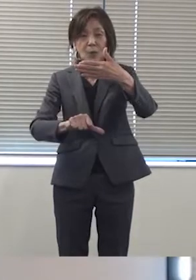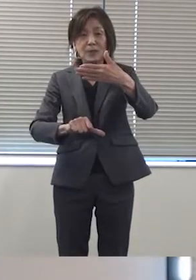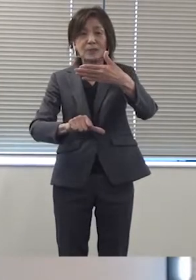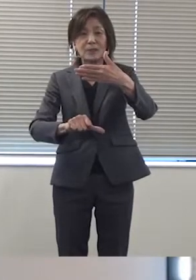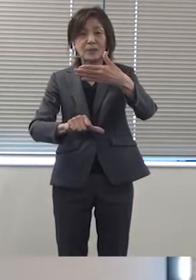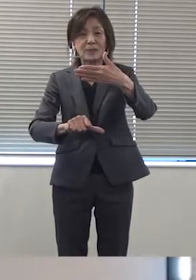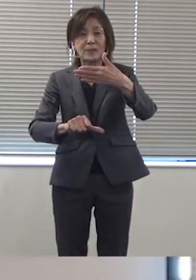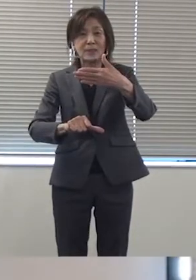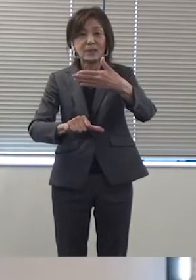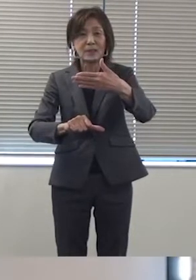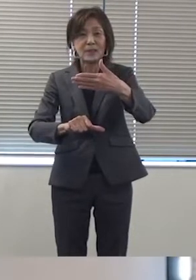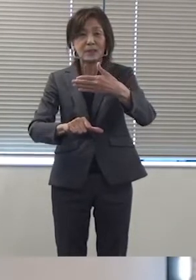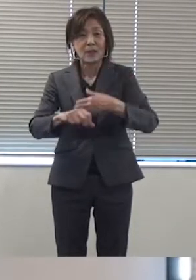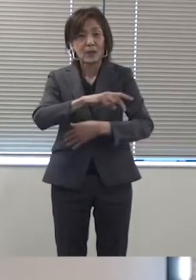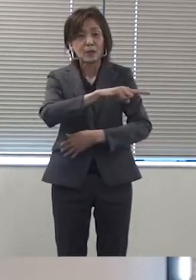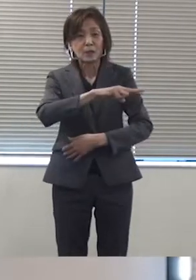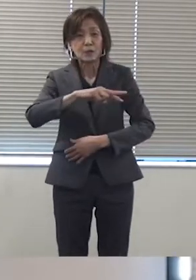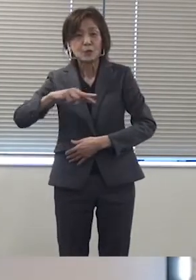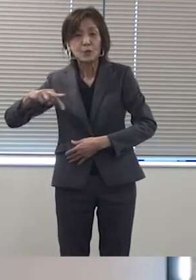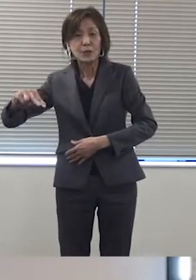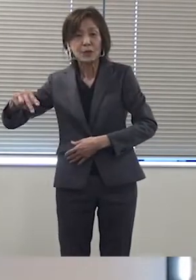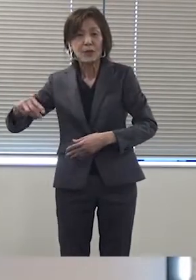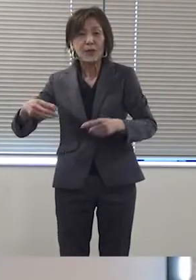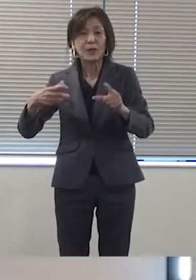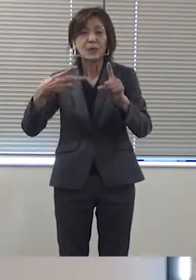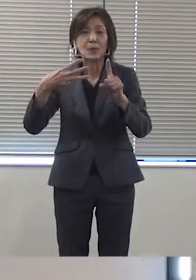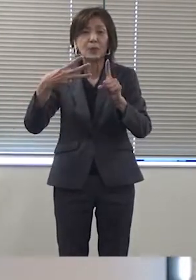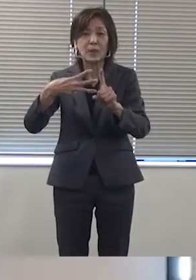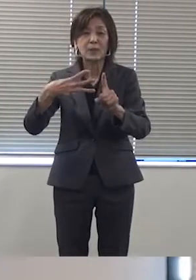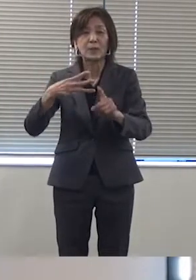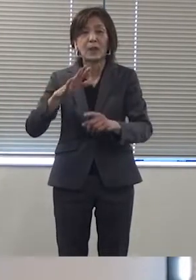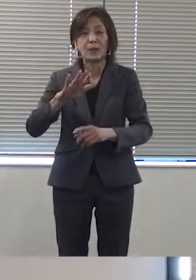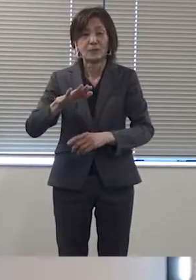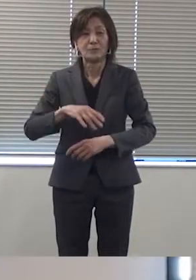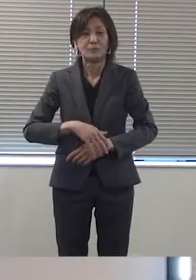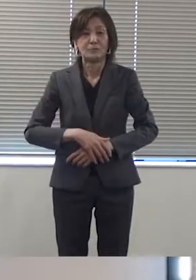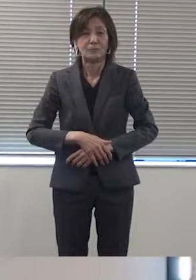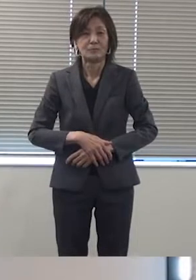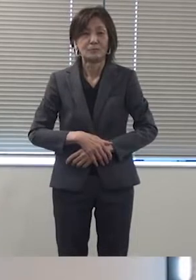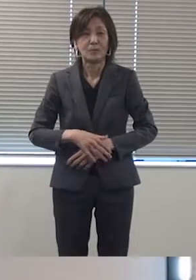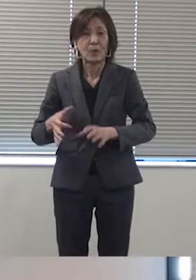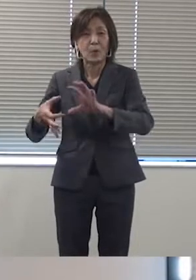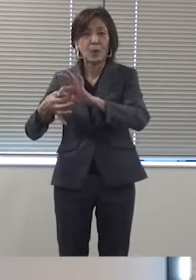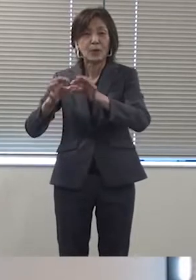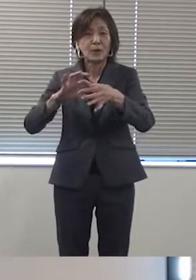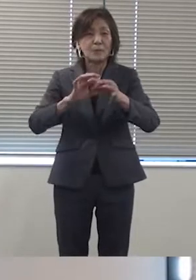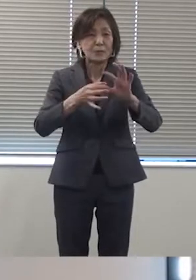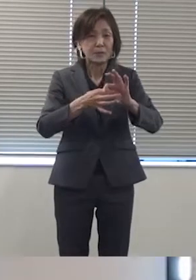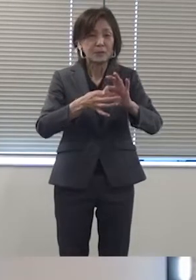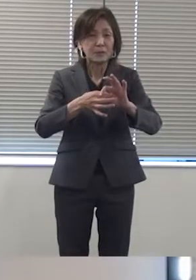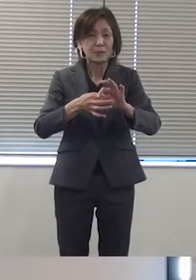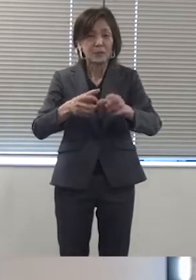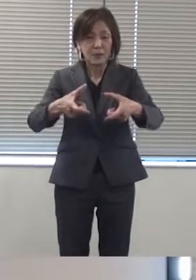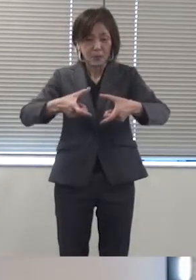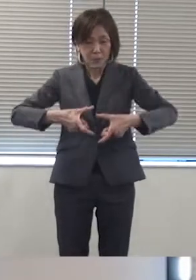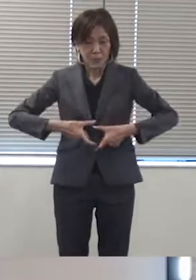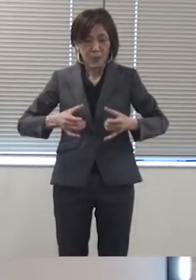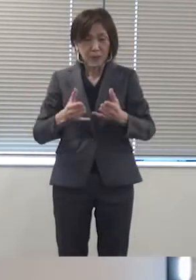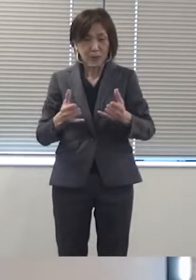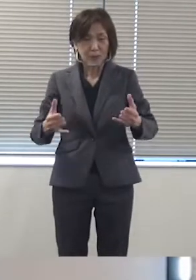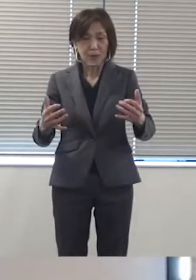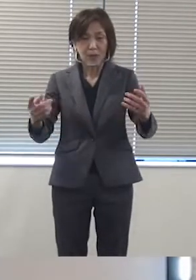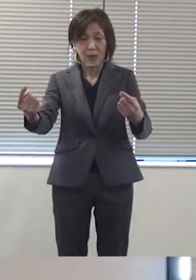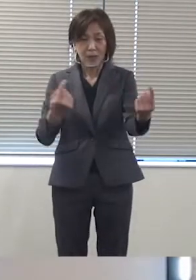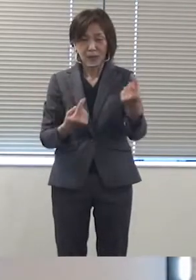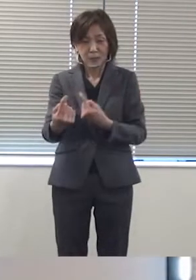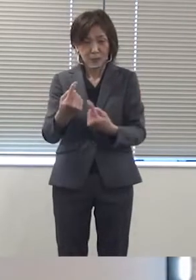ントがありまして、これはオリンピアのメダリストたちが集まってくる日です。で、東部のプロシアアリーナで9